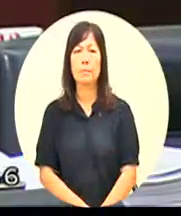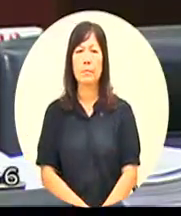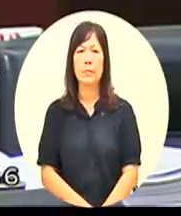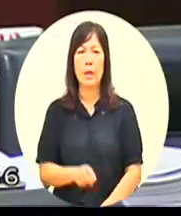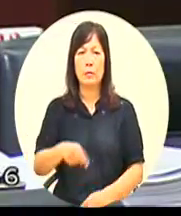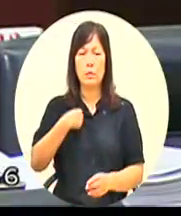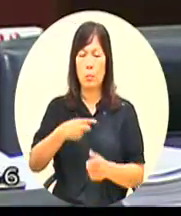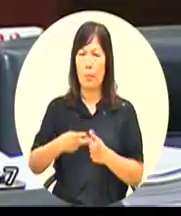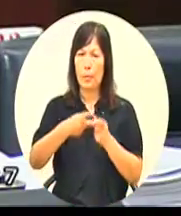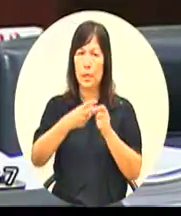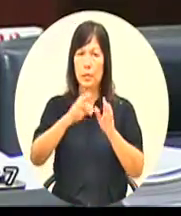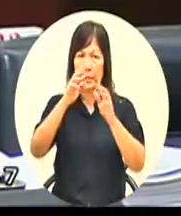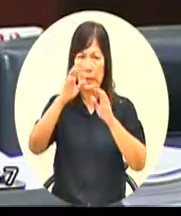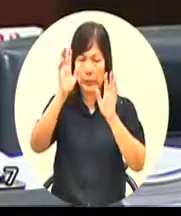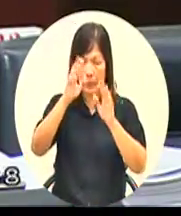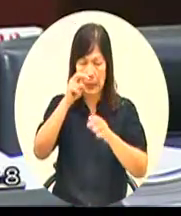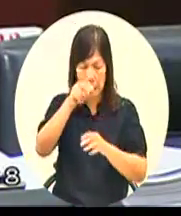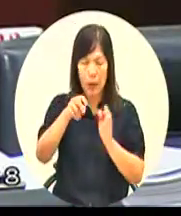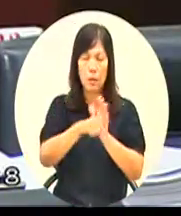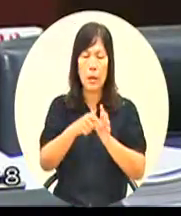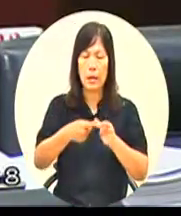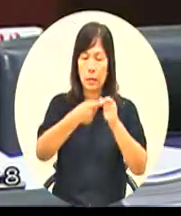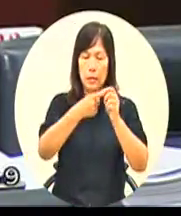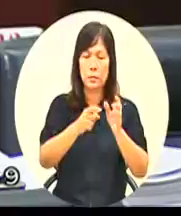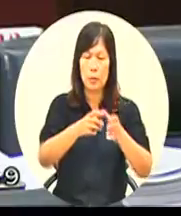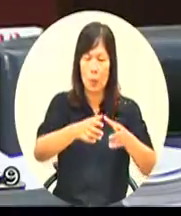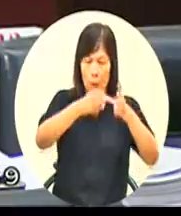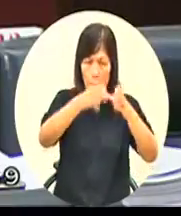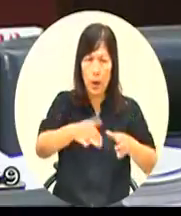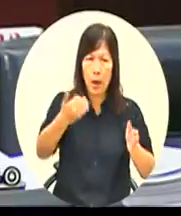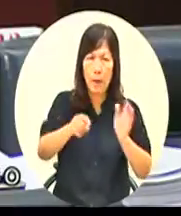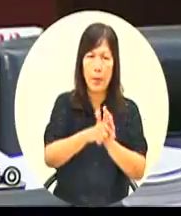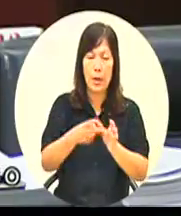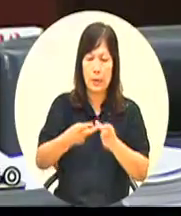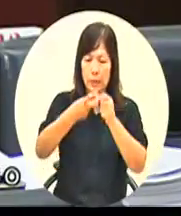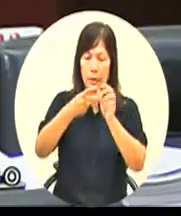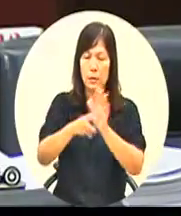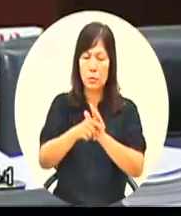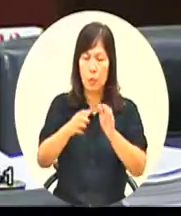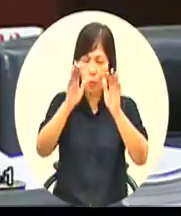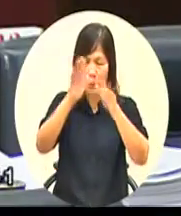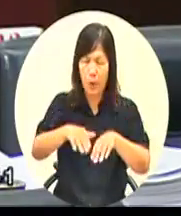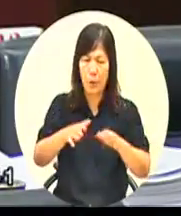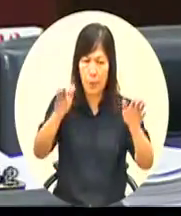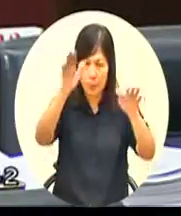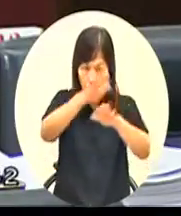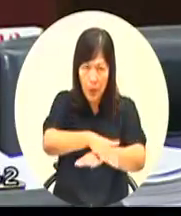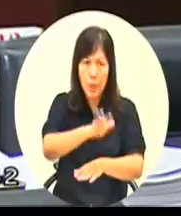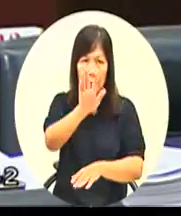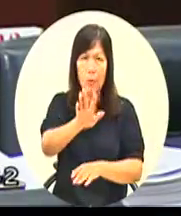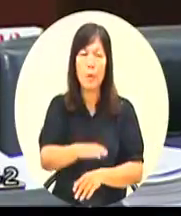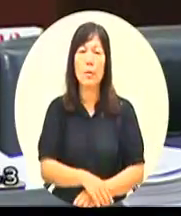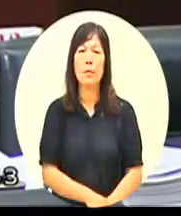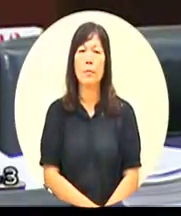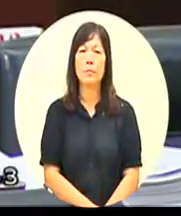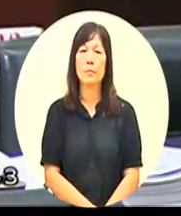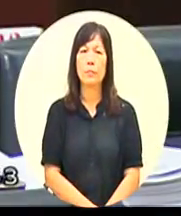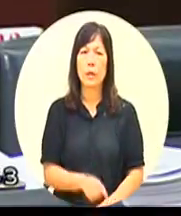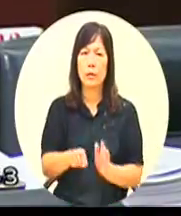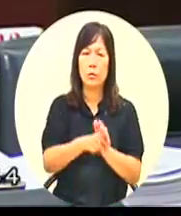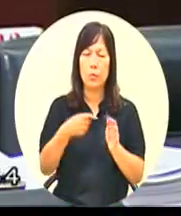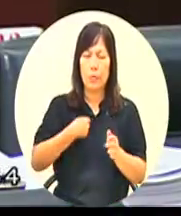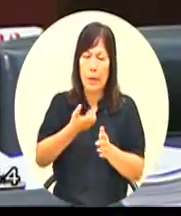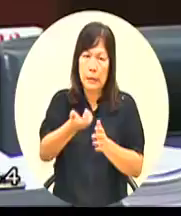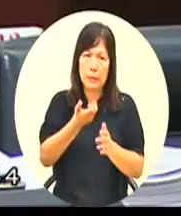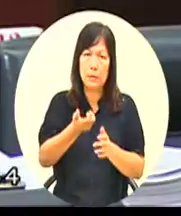们第二次去看了，第一次看的时候都没有盖哈，第二次看的时候他们已经把它盖起来了。那再过来就是那天我们要上